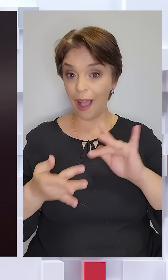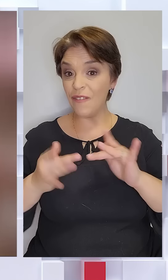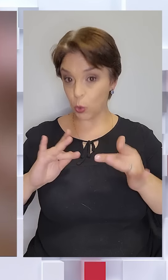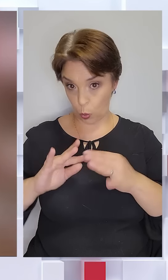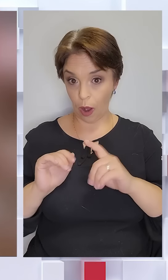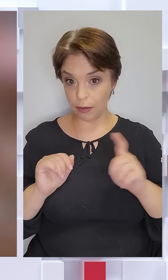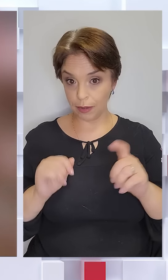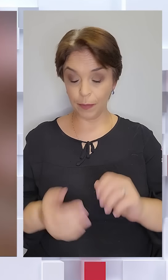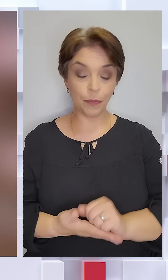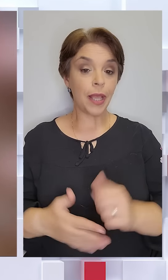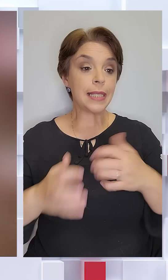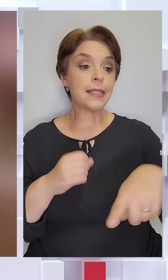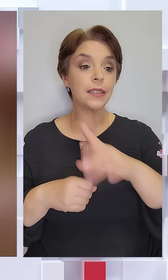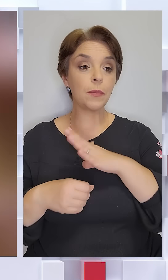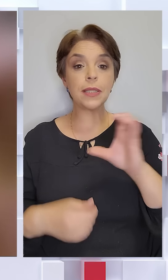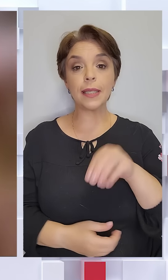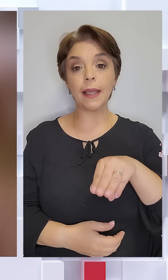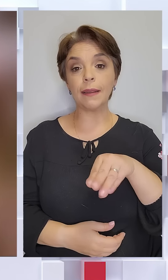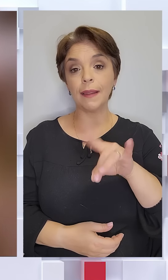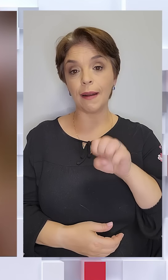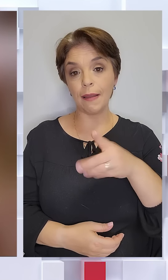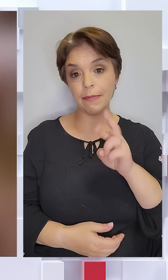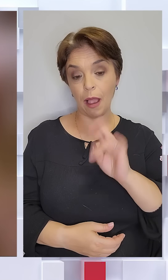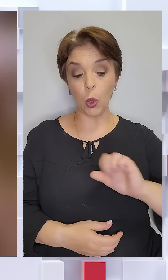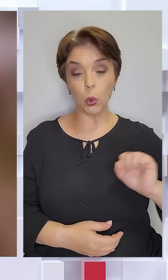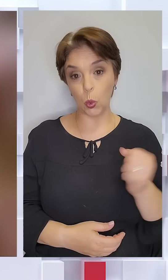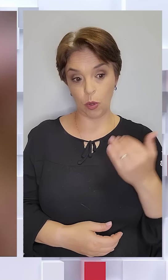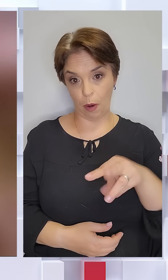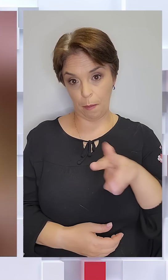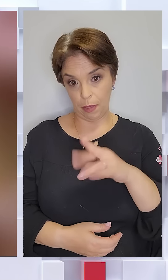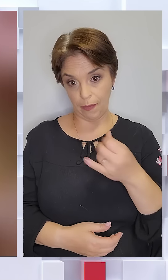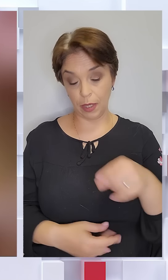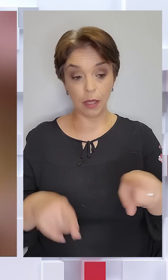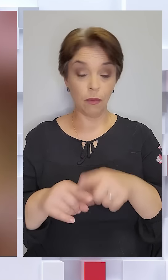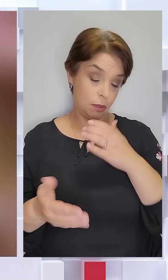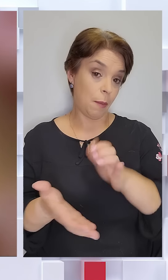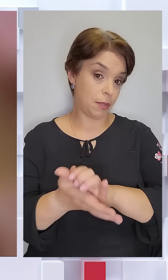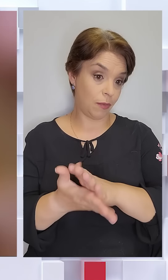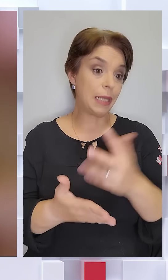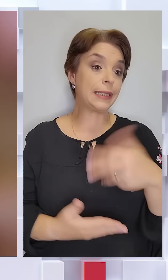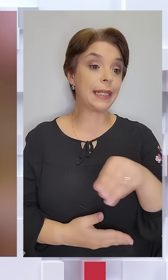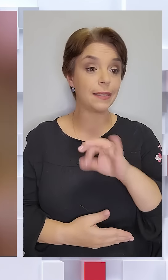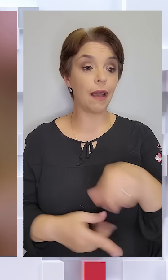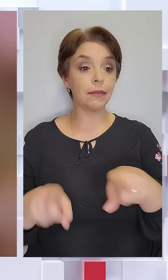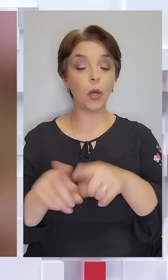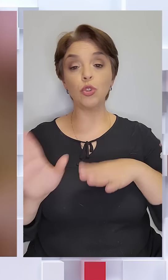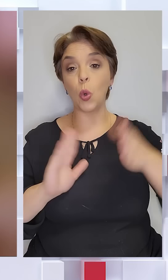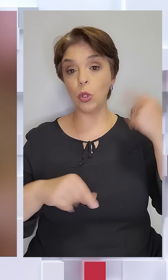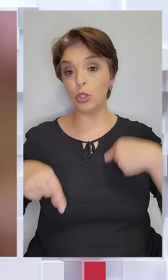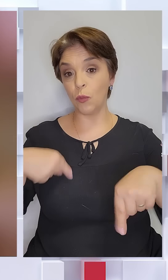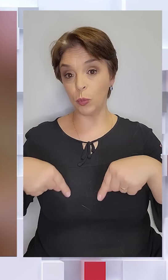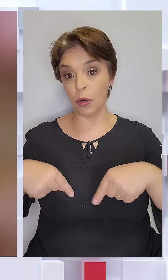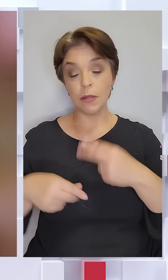віртуальних. Серед них був і Сергій Трейтяк, друг Артема Мілевського. Так вони представляються. Трейтяк також колишній